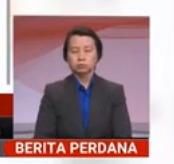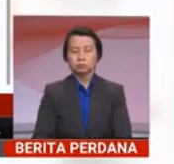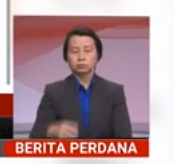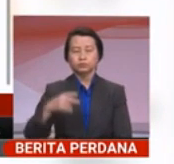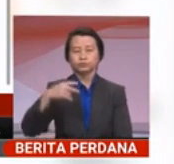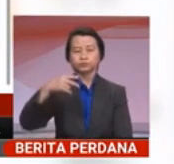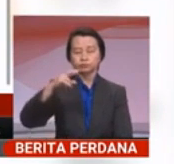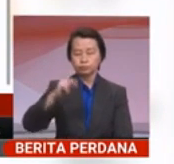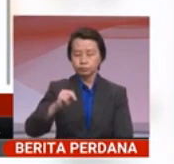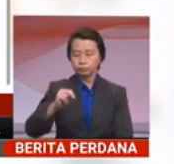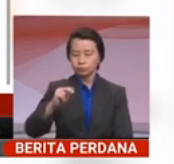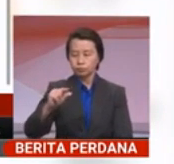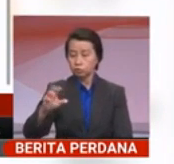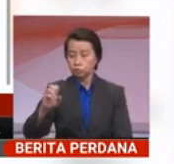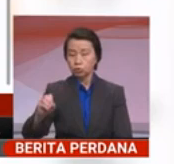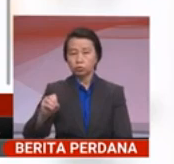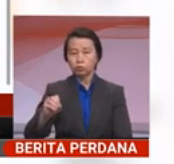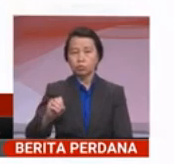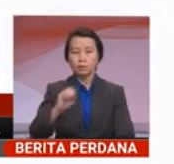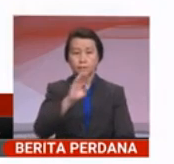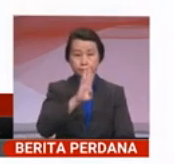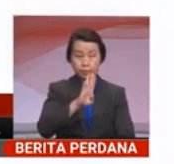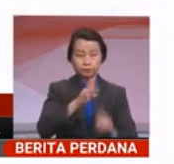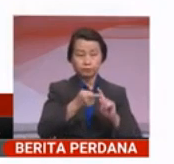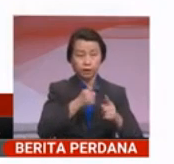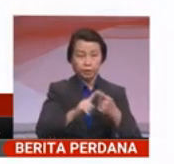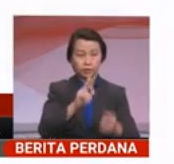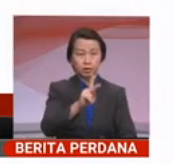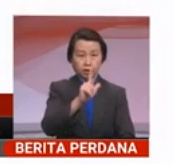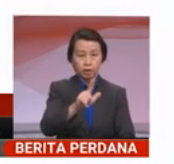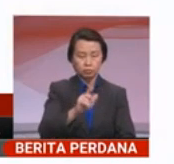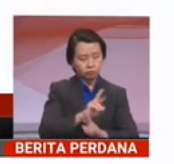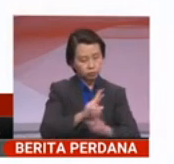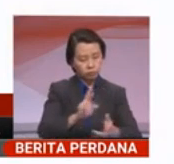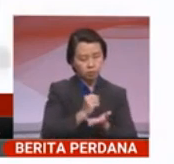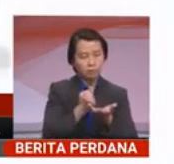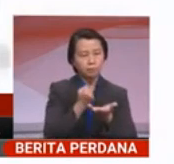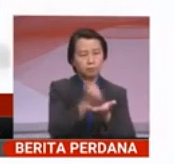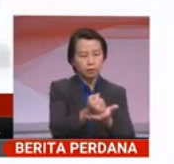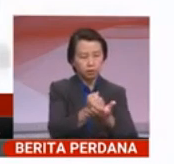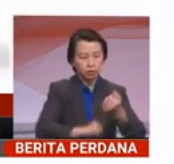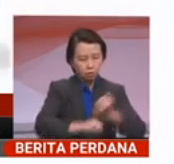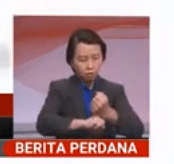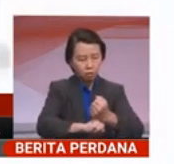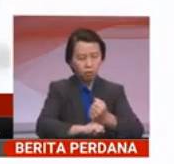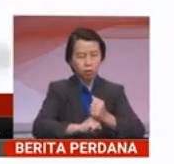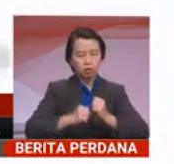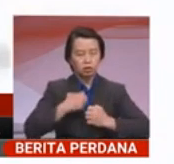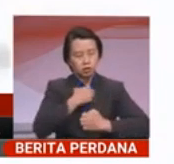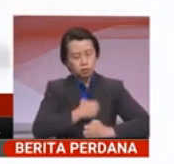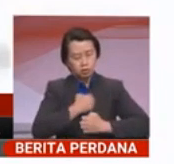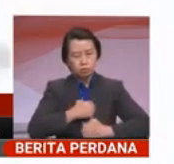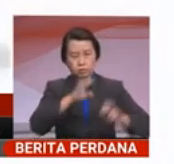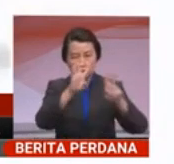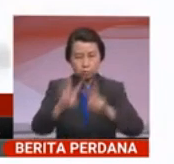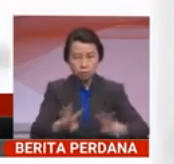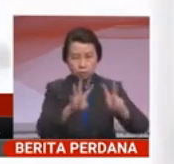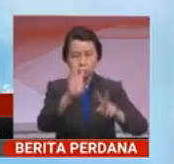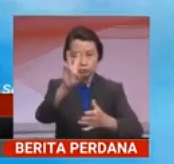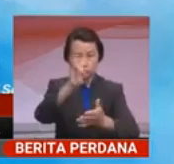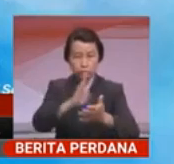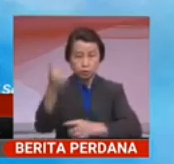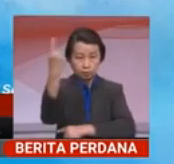Pertubuhan Bukan Kerajaan NGO Befrienders KL menyediakan bantuan sokongan emosi selama 24 jam 7 hari